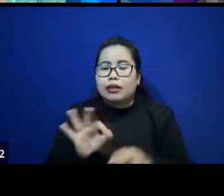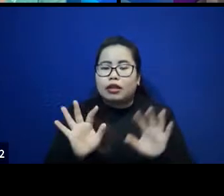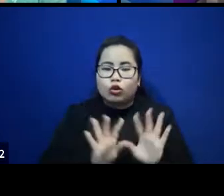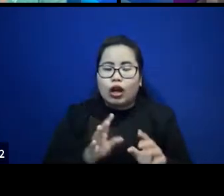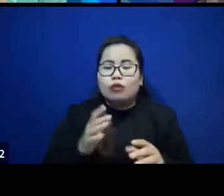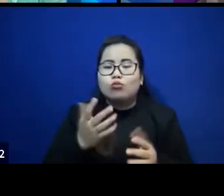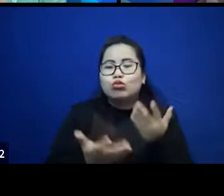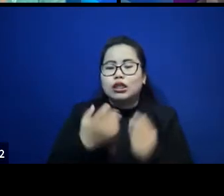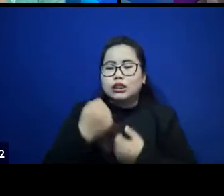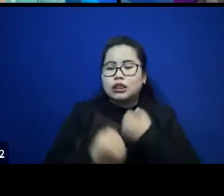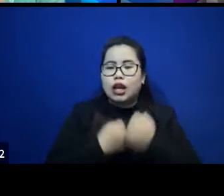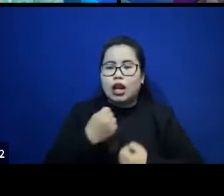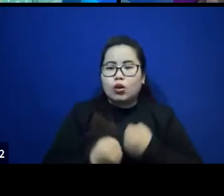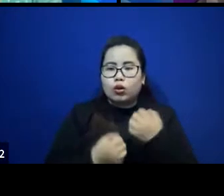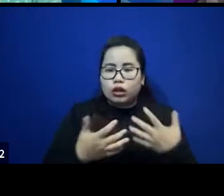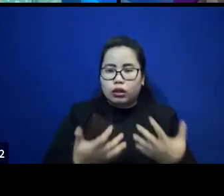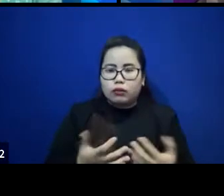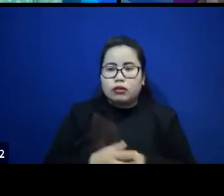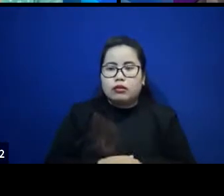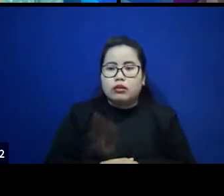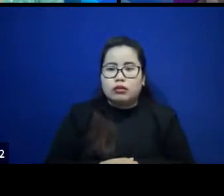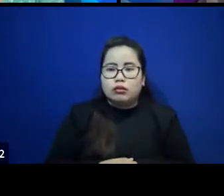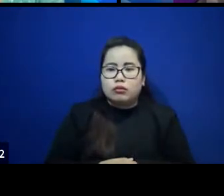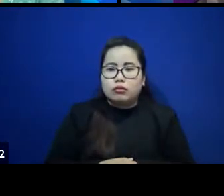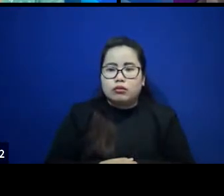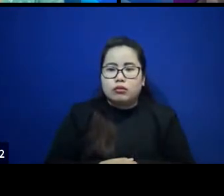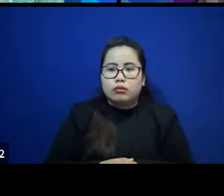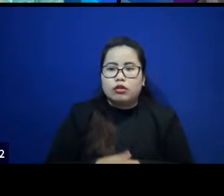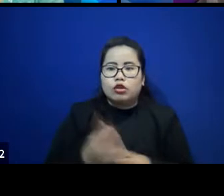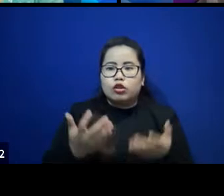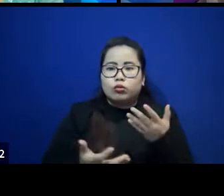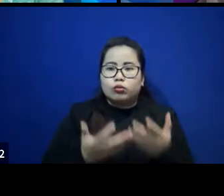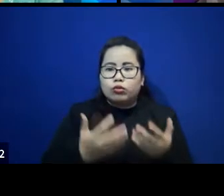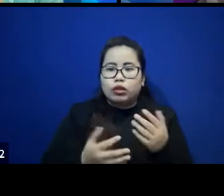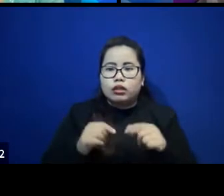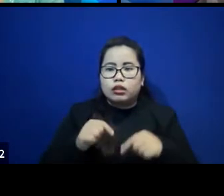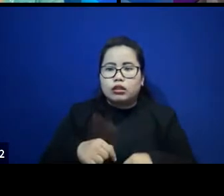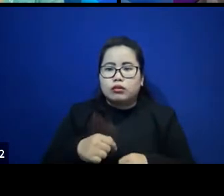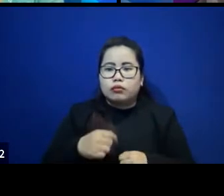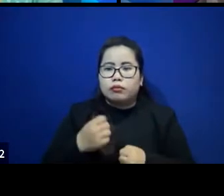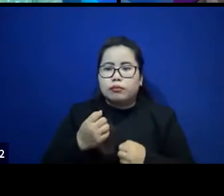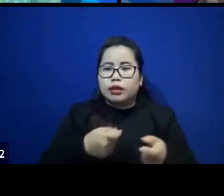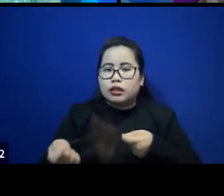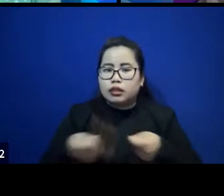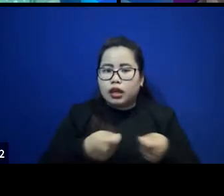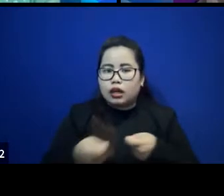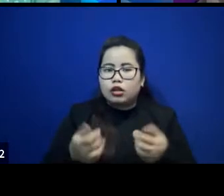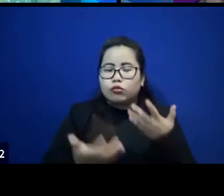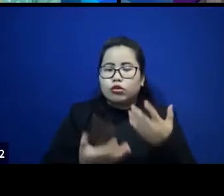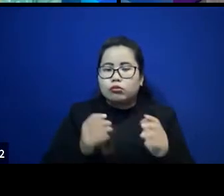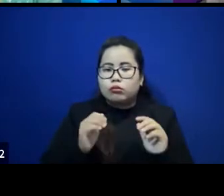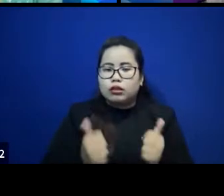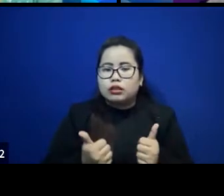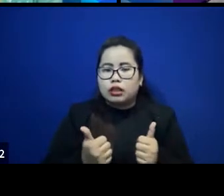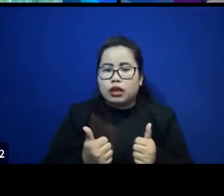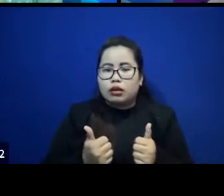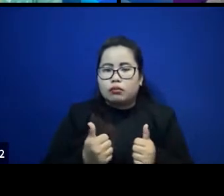dilakukan oleh eh perusahaan atau pengendali adalah menyediakan